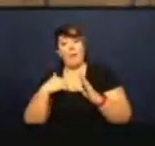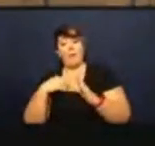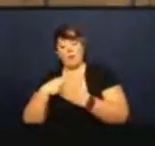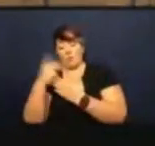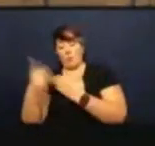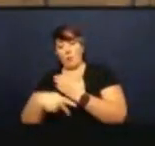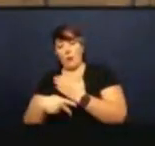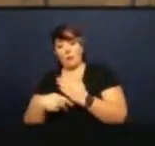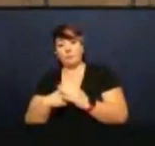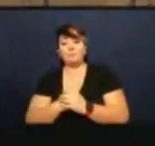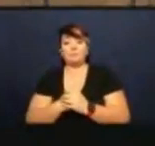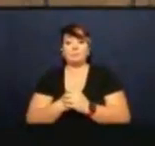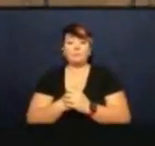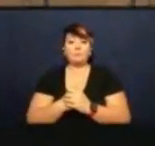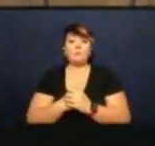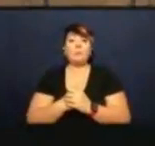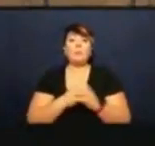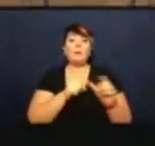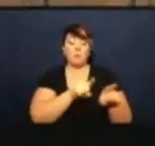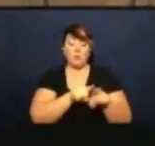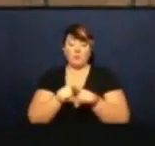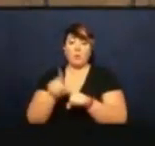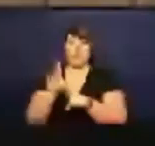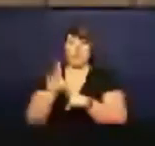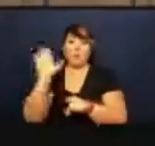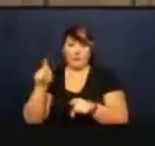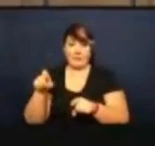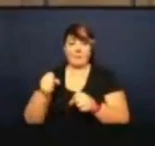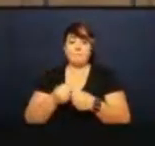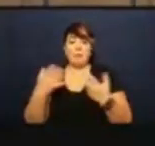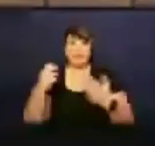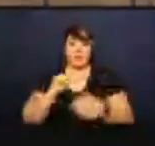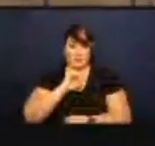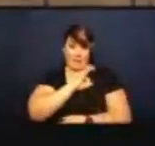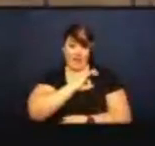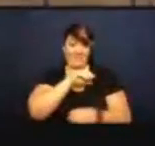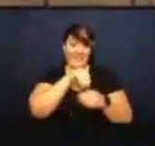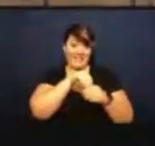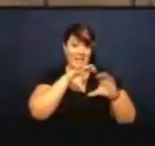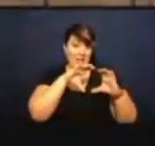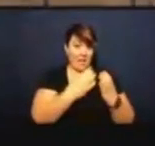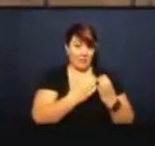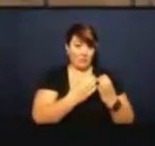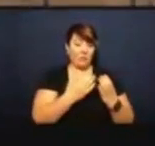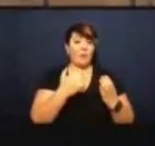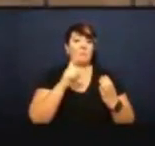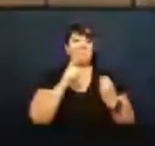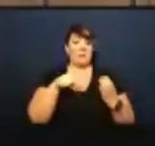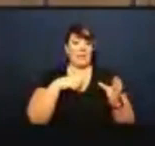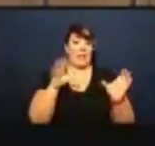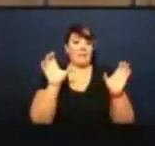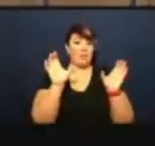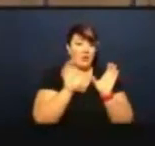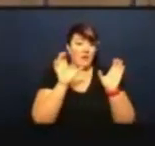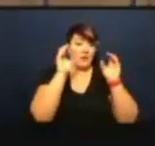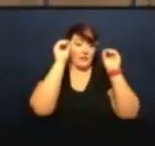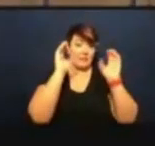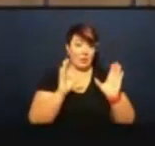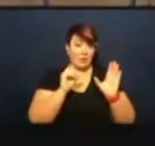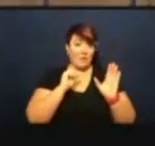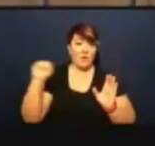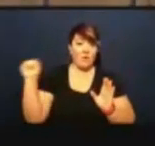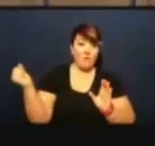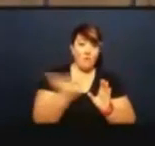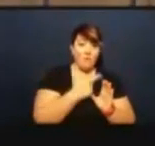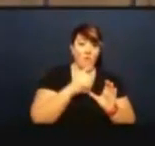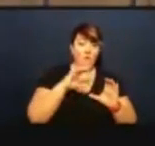tunafurahi kwamba walimu waliopo wako tayari kuunga mkono programu zote zilizozopo na kuhakikisha